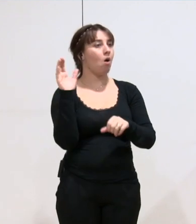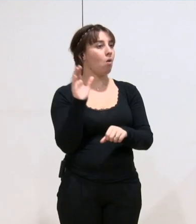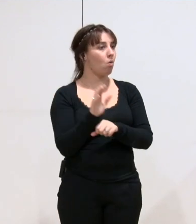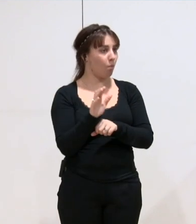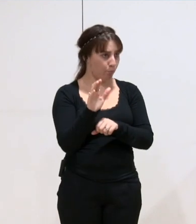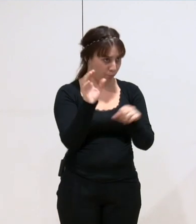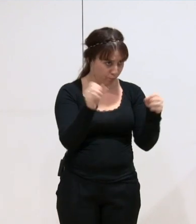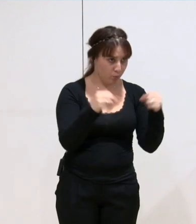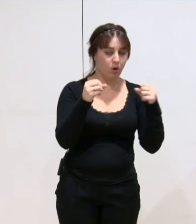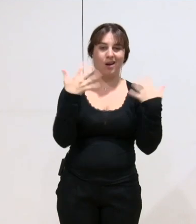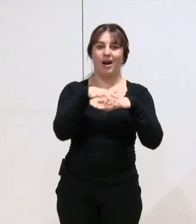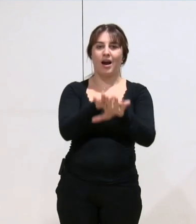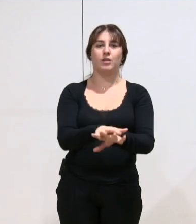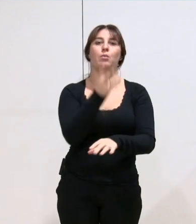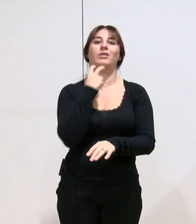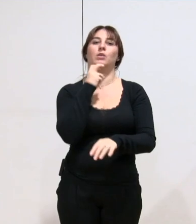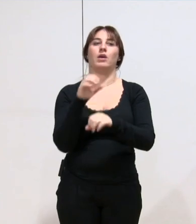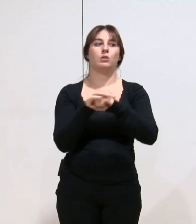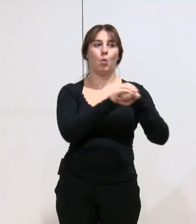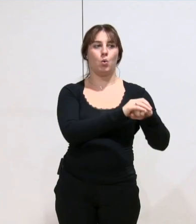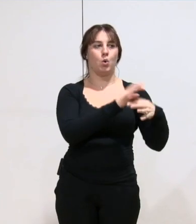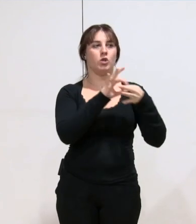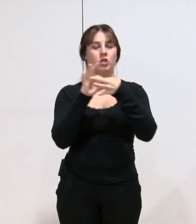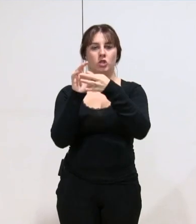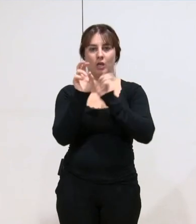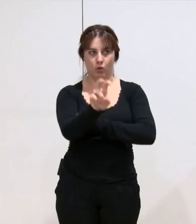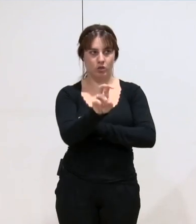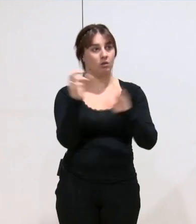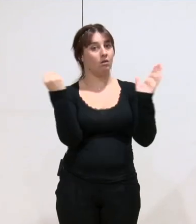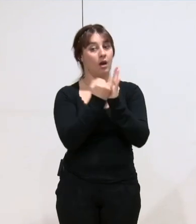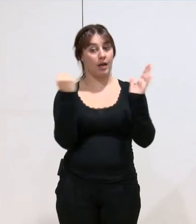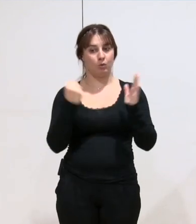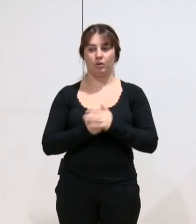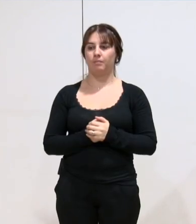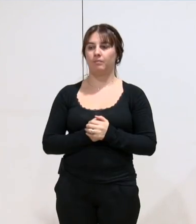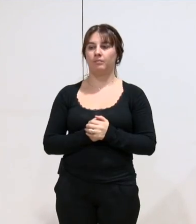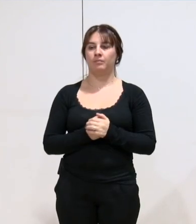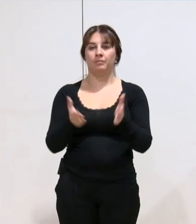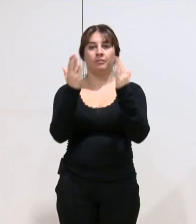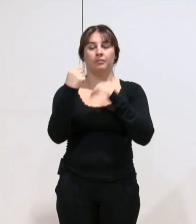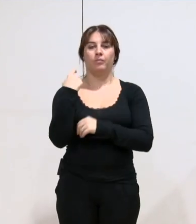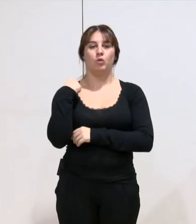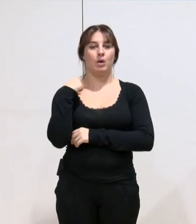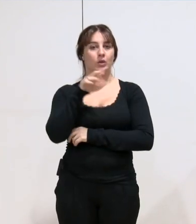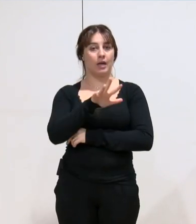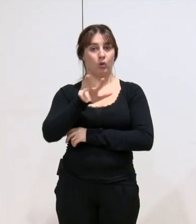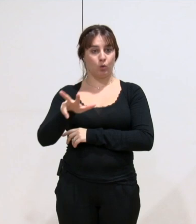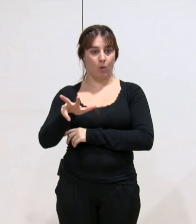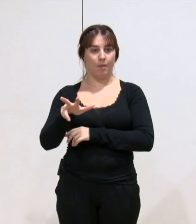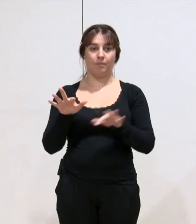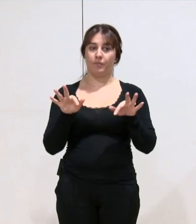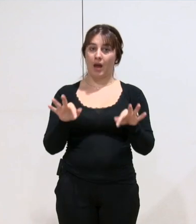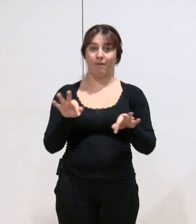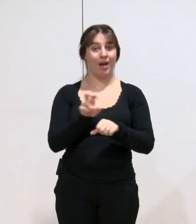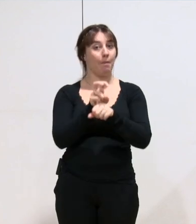pour? Rassemblement citoyen de la gauche et les écologistes. Délibération adoptée. Délibération 53, il s'agit d'un prêt à